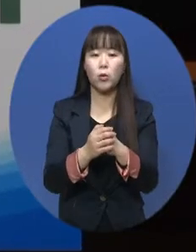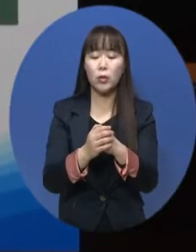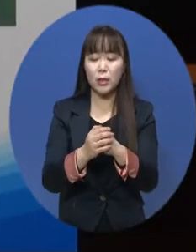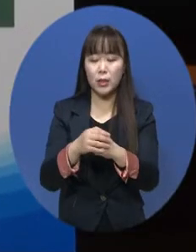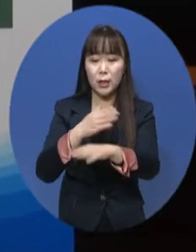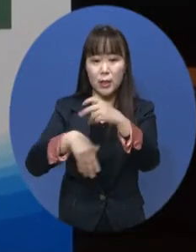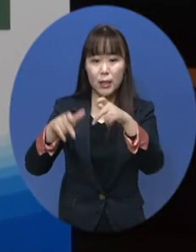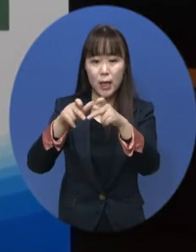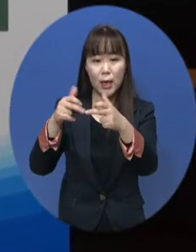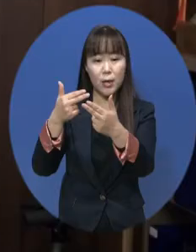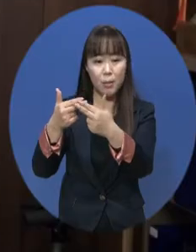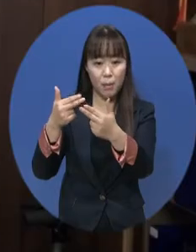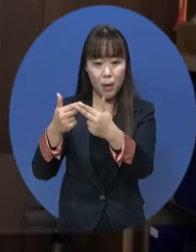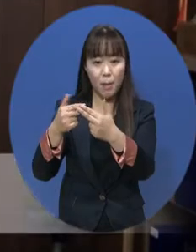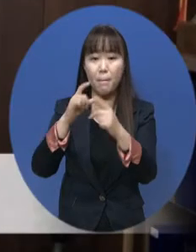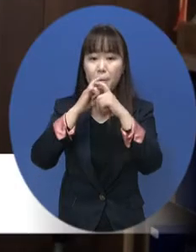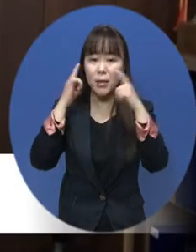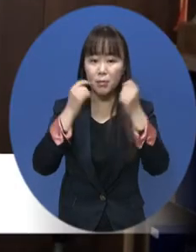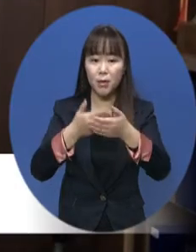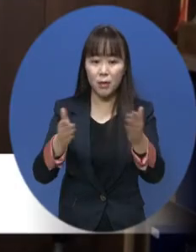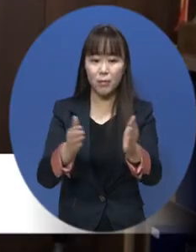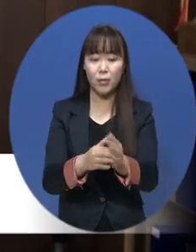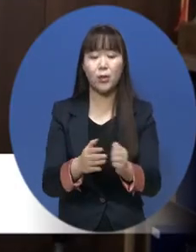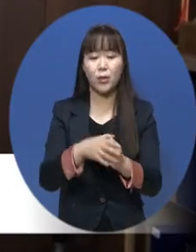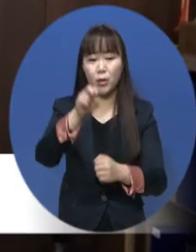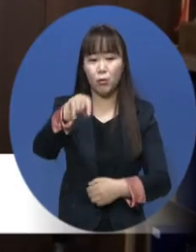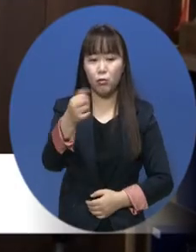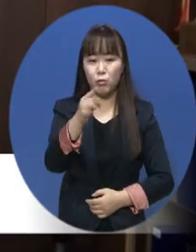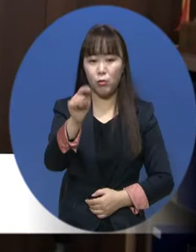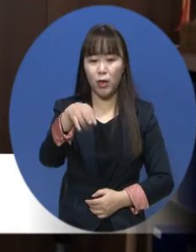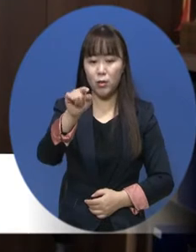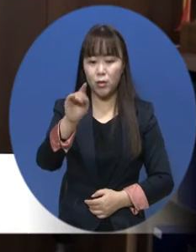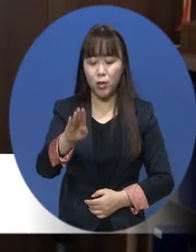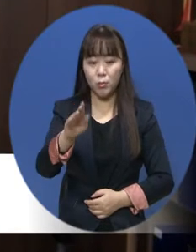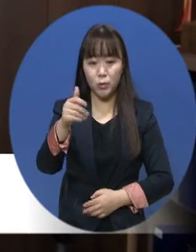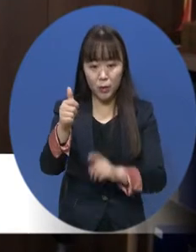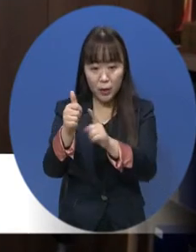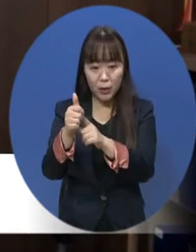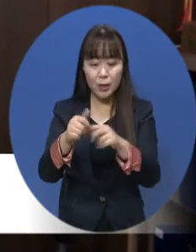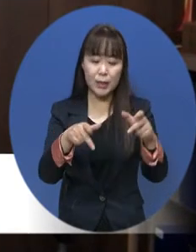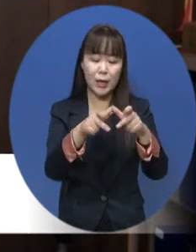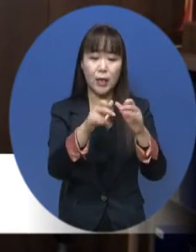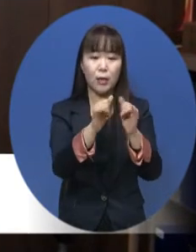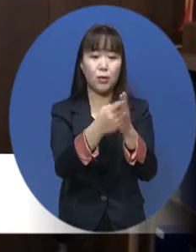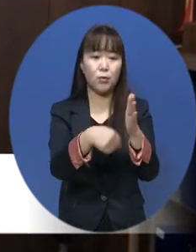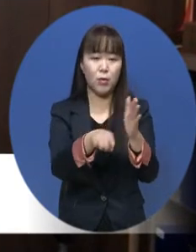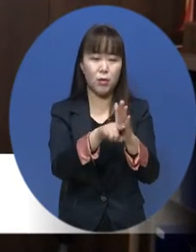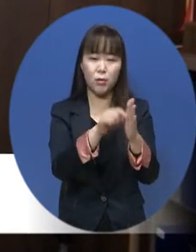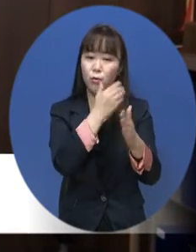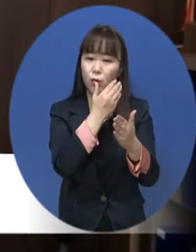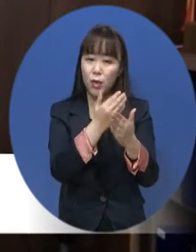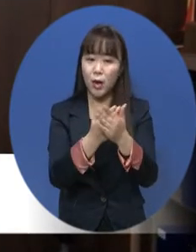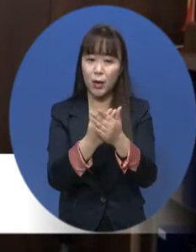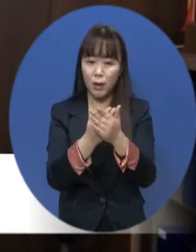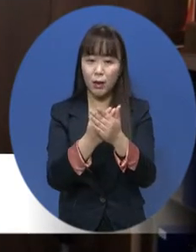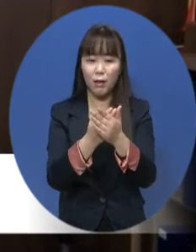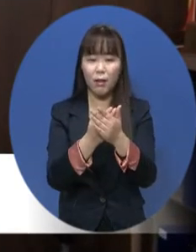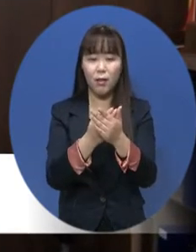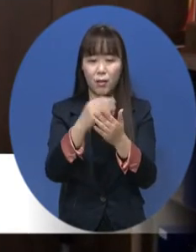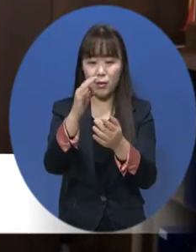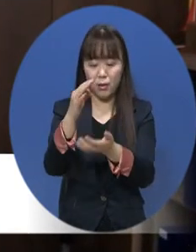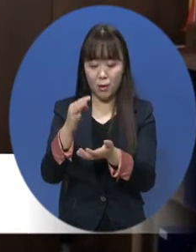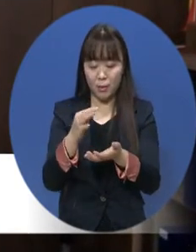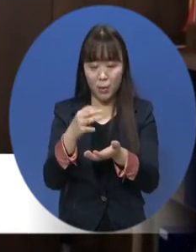마스크를 전달했습니다. 유관섭 총재님께서 우리 장애인들을 위해서 귀한 그